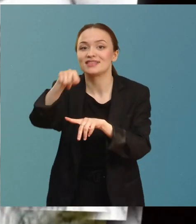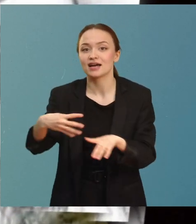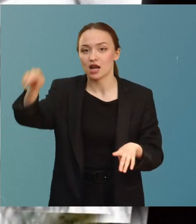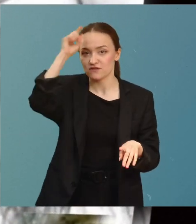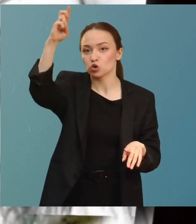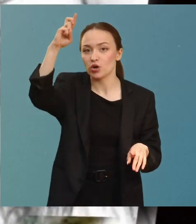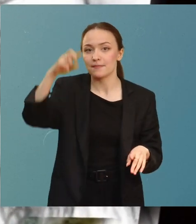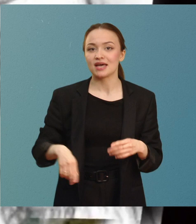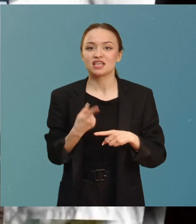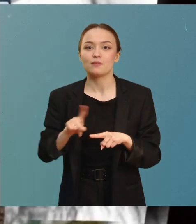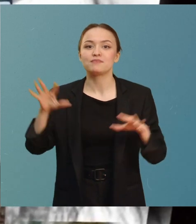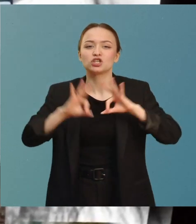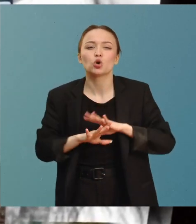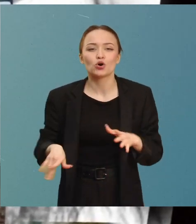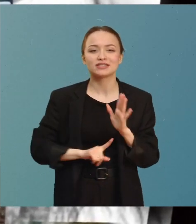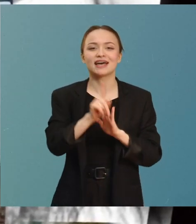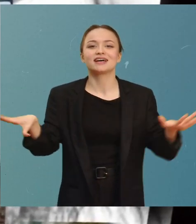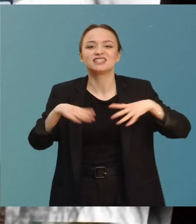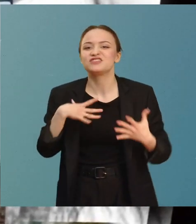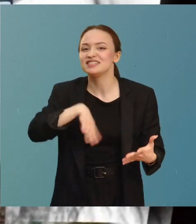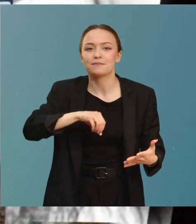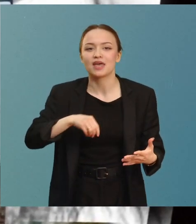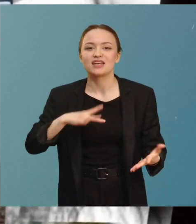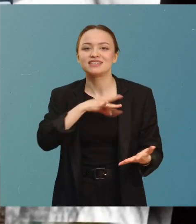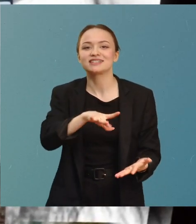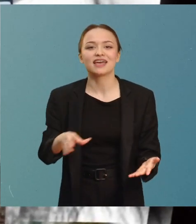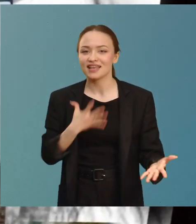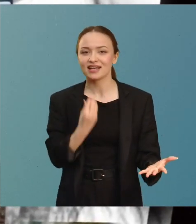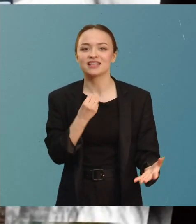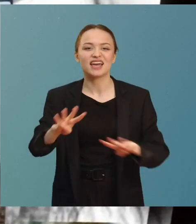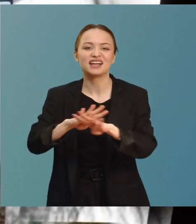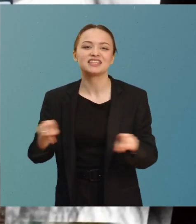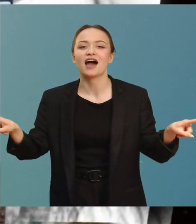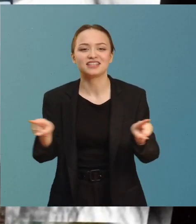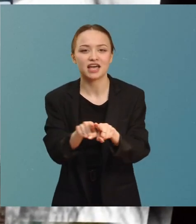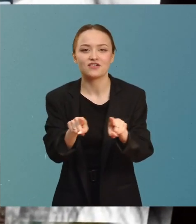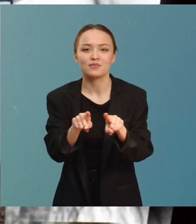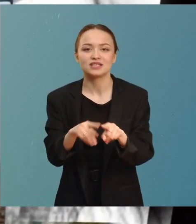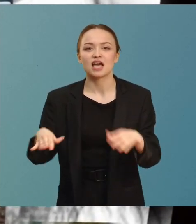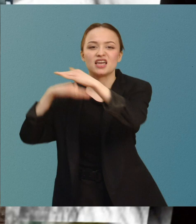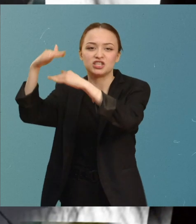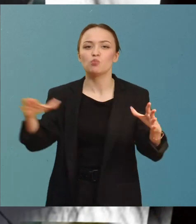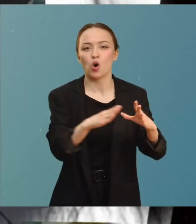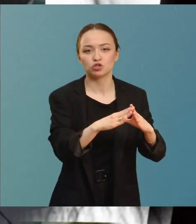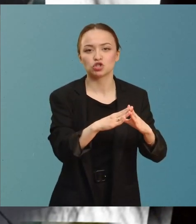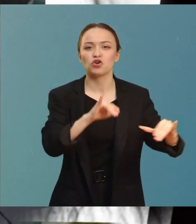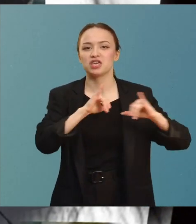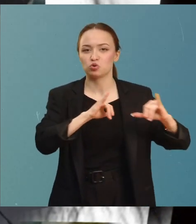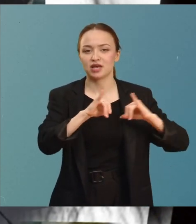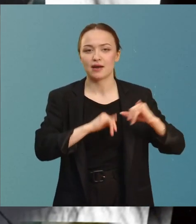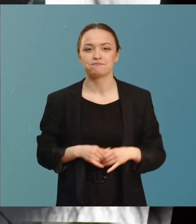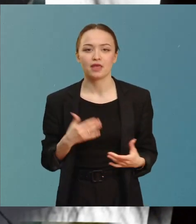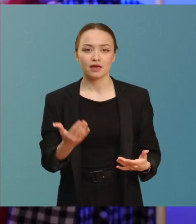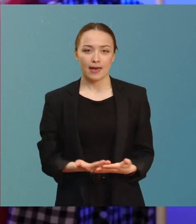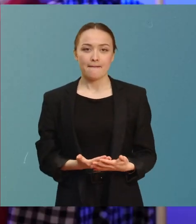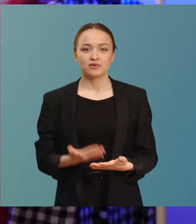ввела королева Виктория. С этого момента его стали носить все. Дерзкая и элегантная клетка, одинаково близка и элитному обществу, и